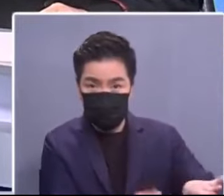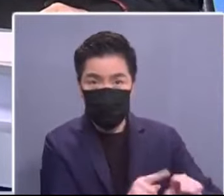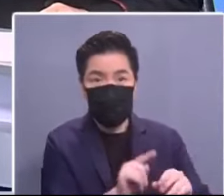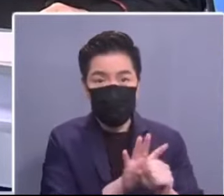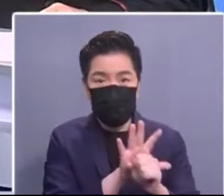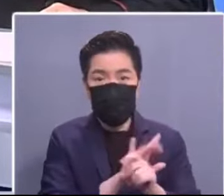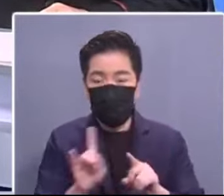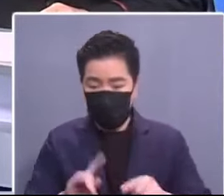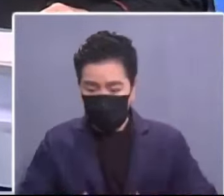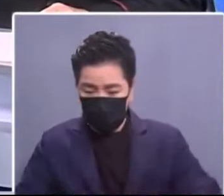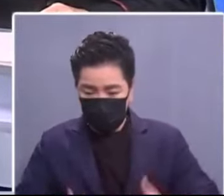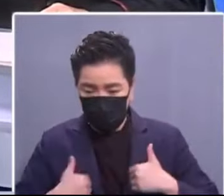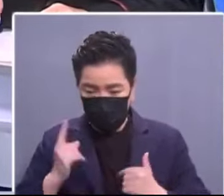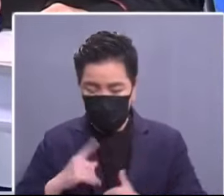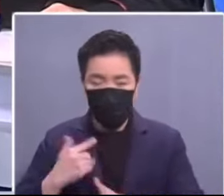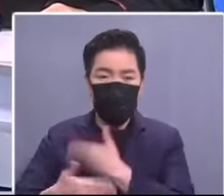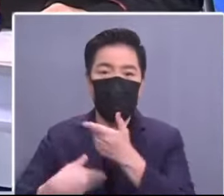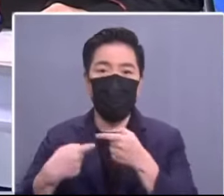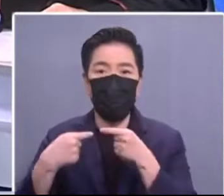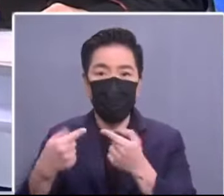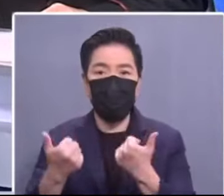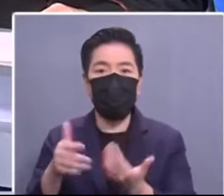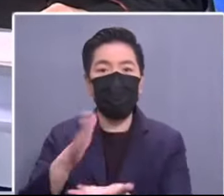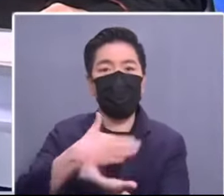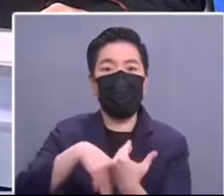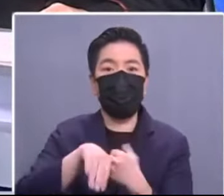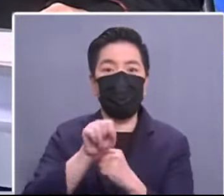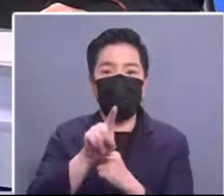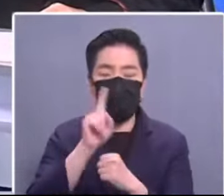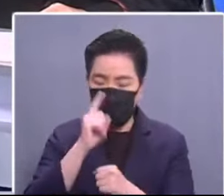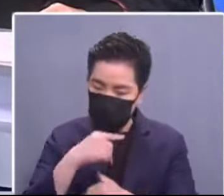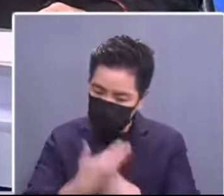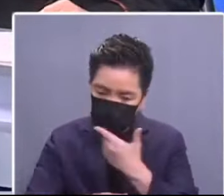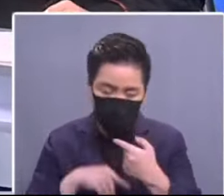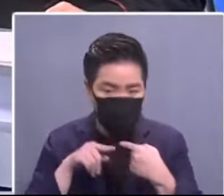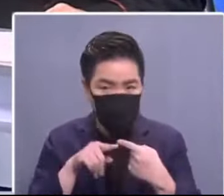ชีวิตก็ต้องเดินหน้านะครับเศรษฐกิจก็ต้องเดินหน้าต่อไปนี่นะครับ